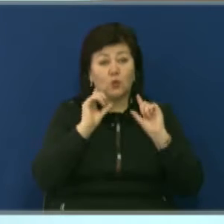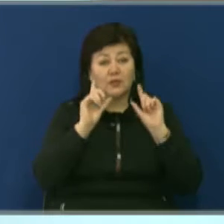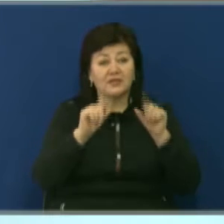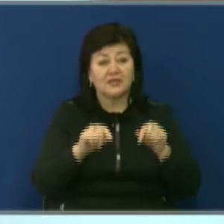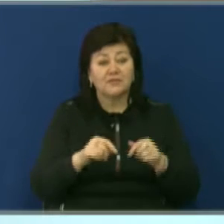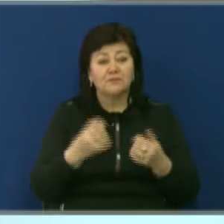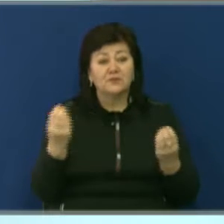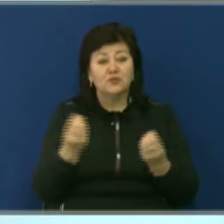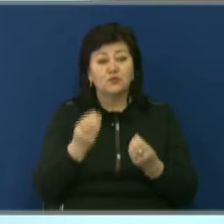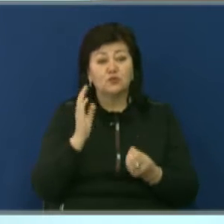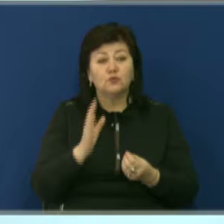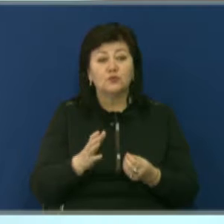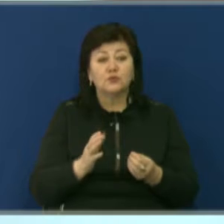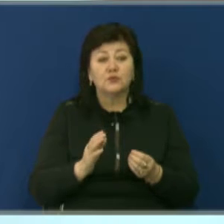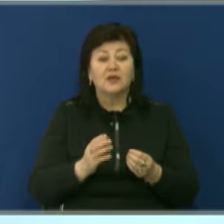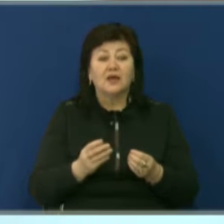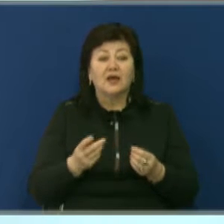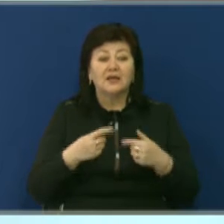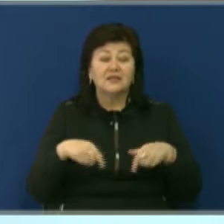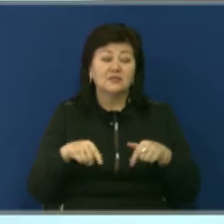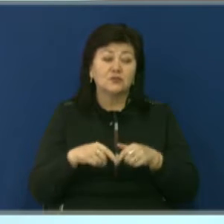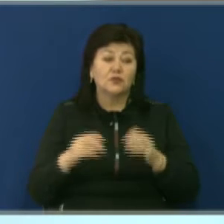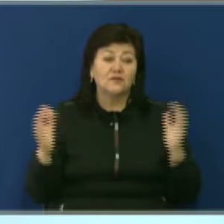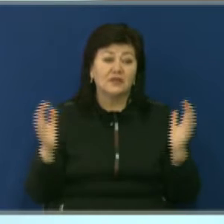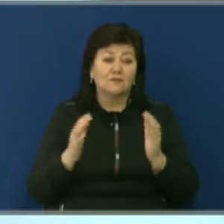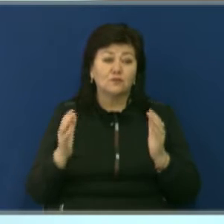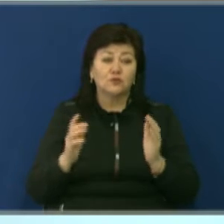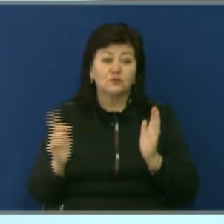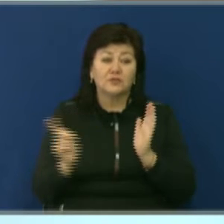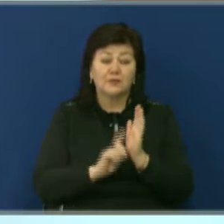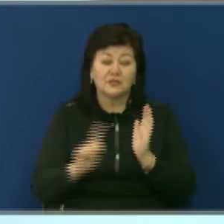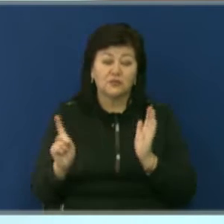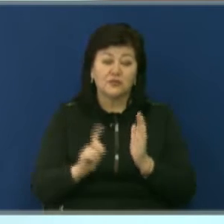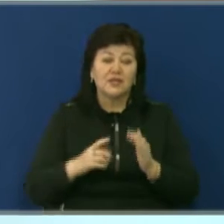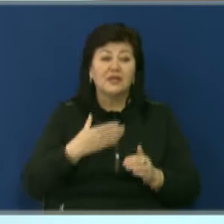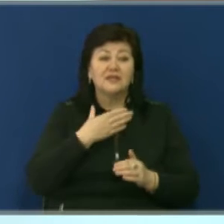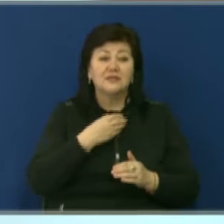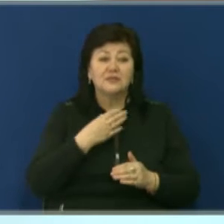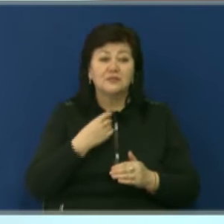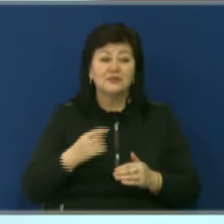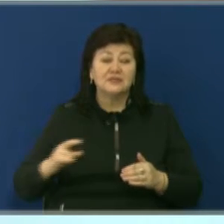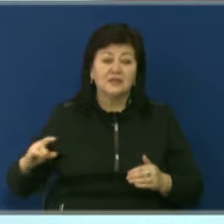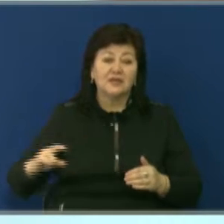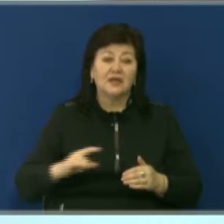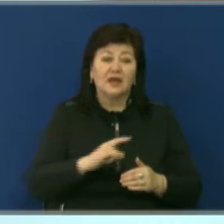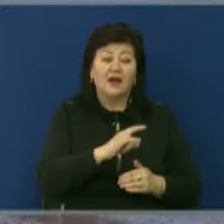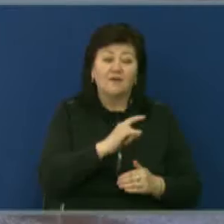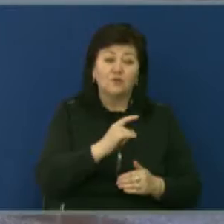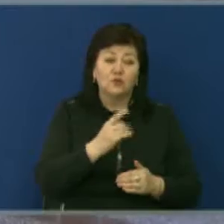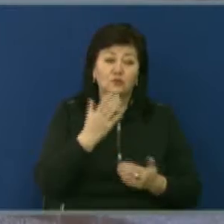күнделікті автобус қатынайды. Қажет болған жағдайда Өскемен әуежайынан Семей әуежайына дейін жеткізу қызметі